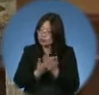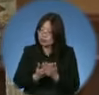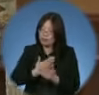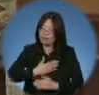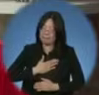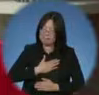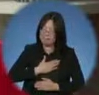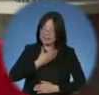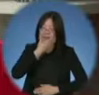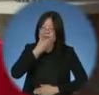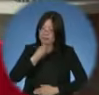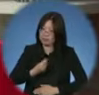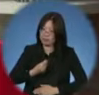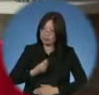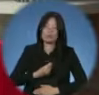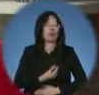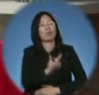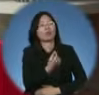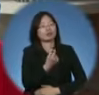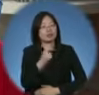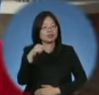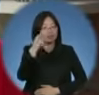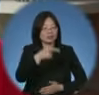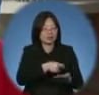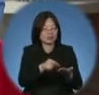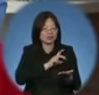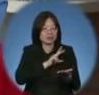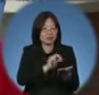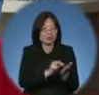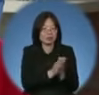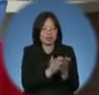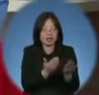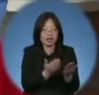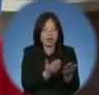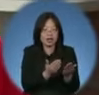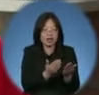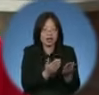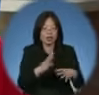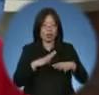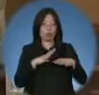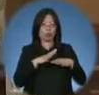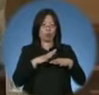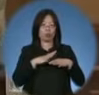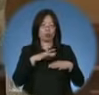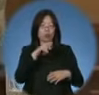그죠? 그렇죠. 그래서 제가 다음에 쓰고 싶은 책이 공포거든요. 공포?